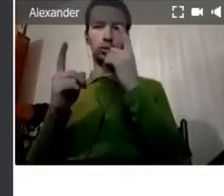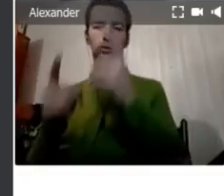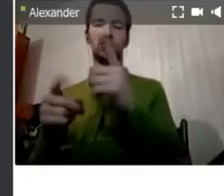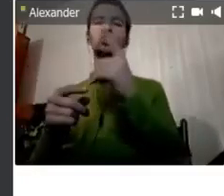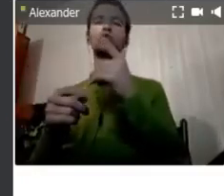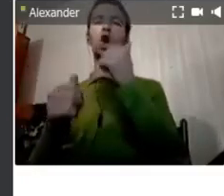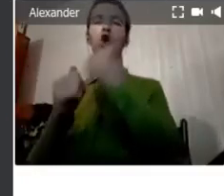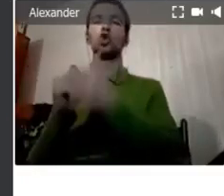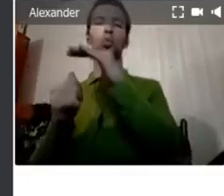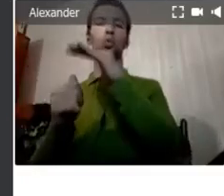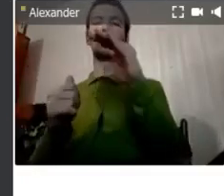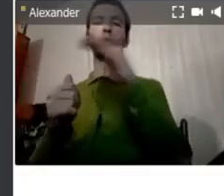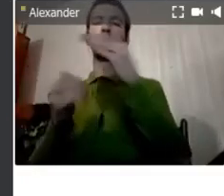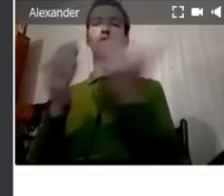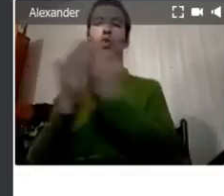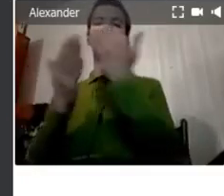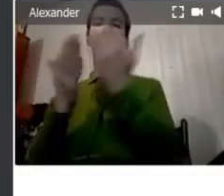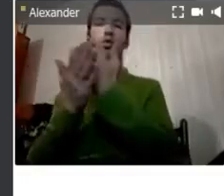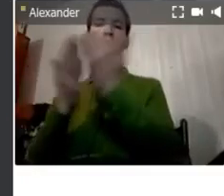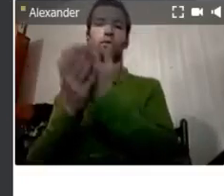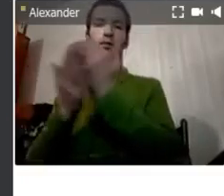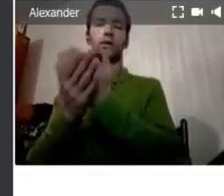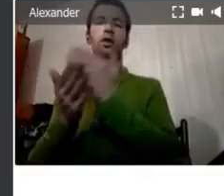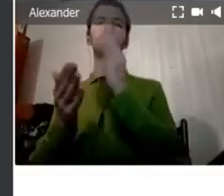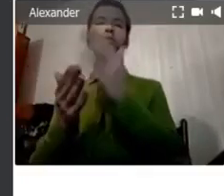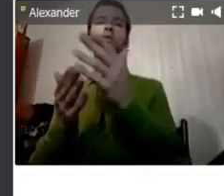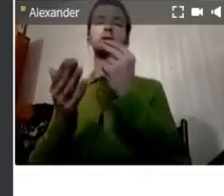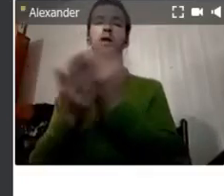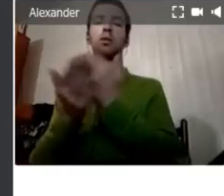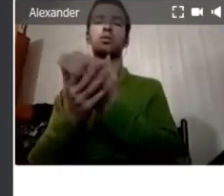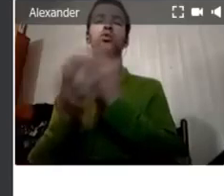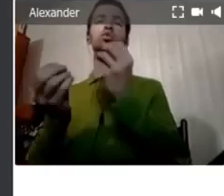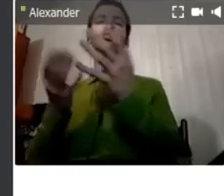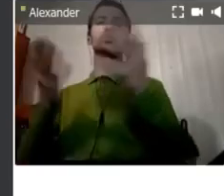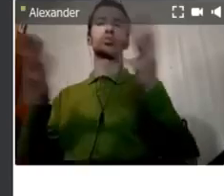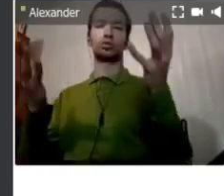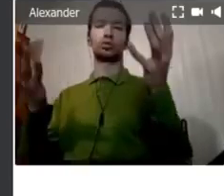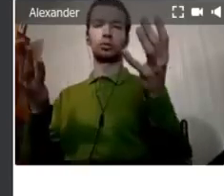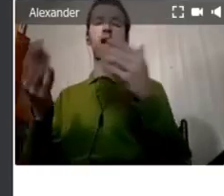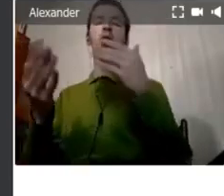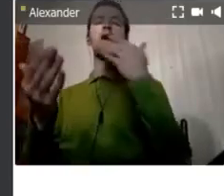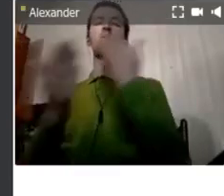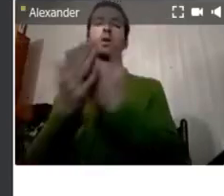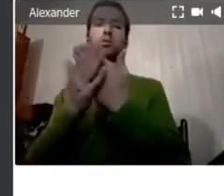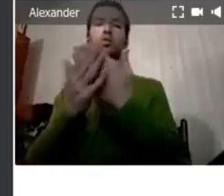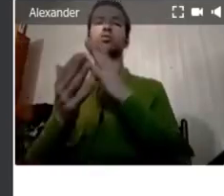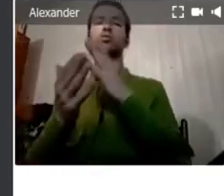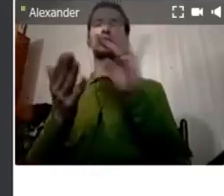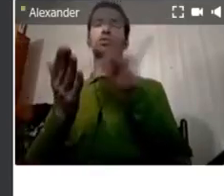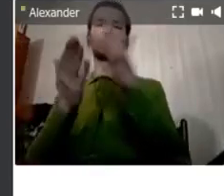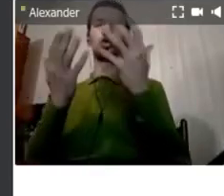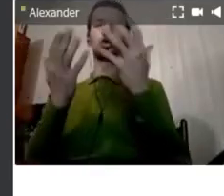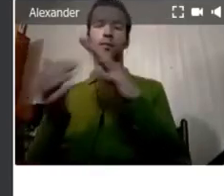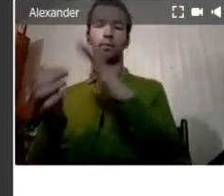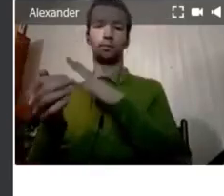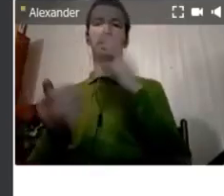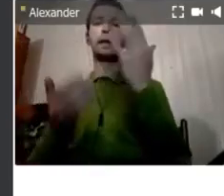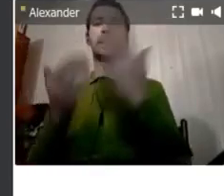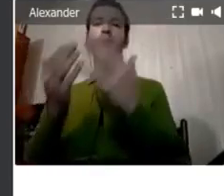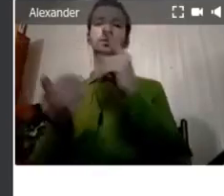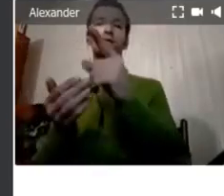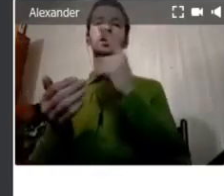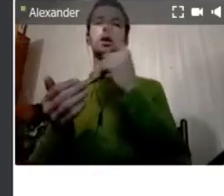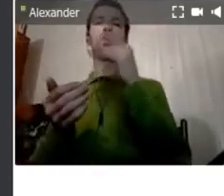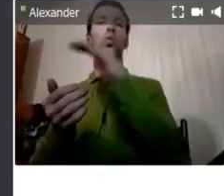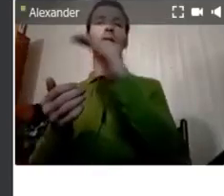стали лидером первого уровня, перешли на второй уровень, сделали одного лидера. Перешли на